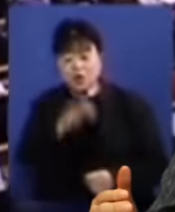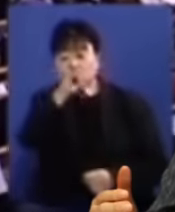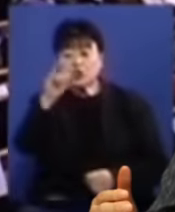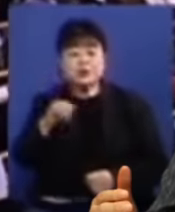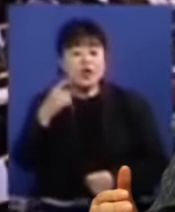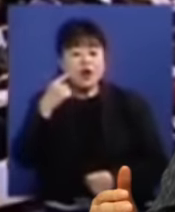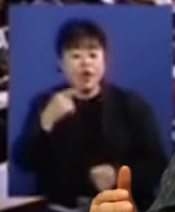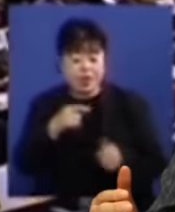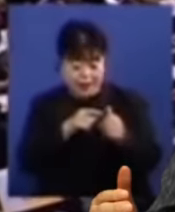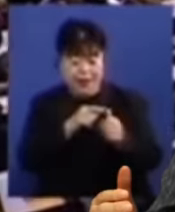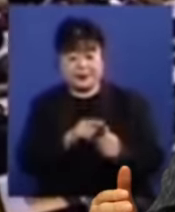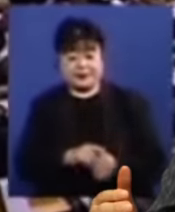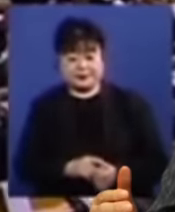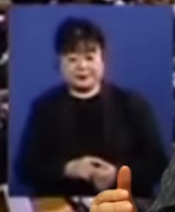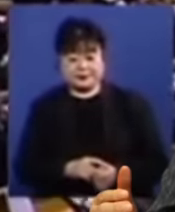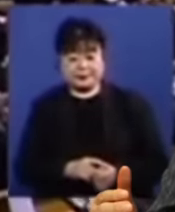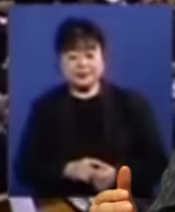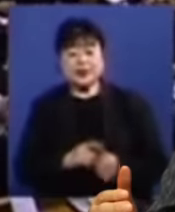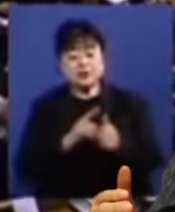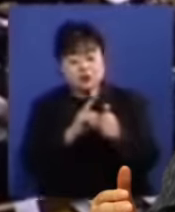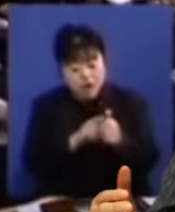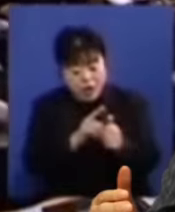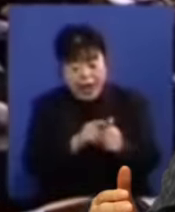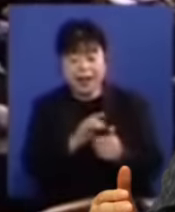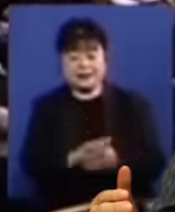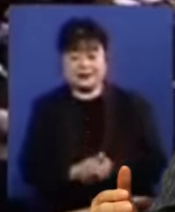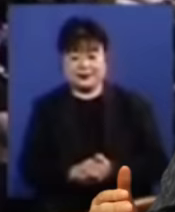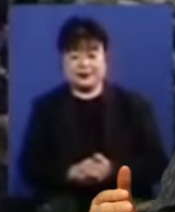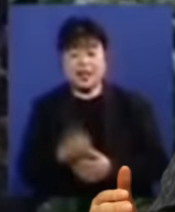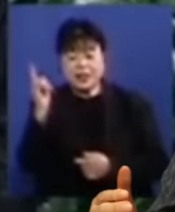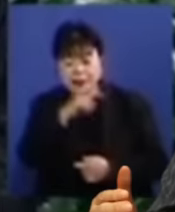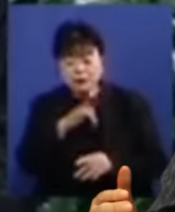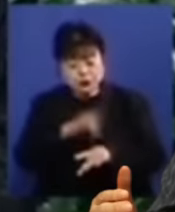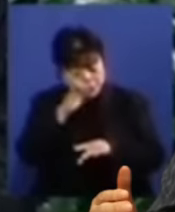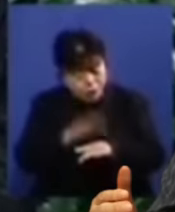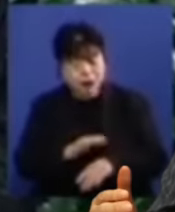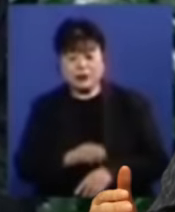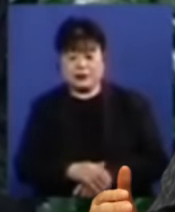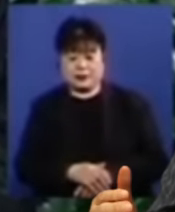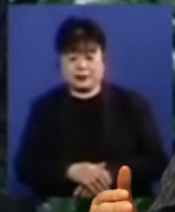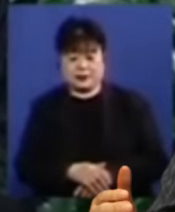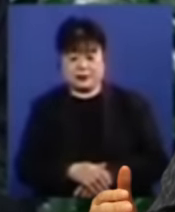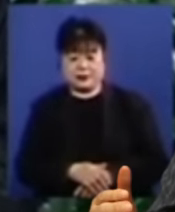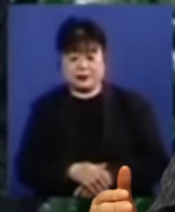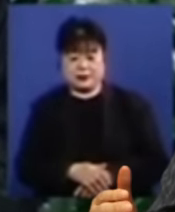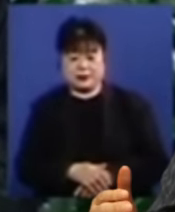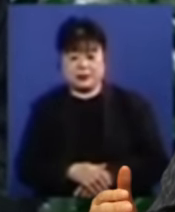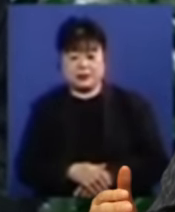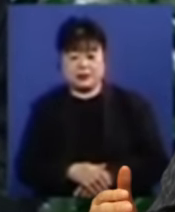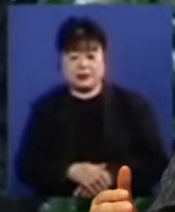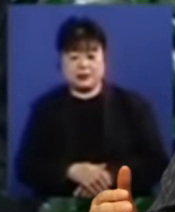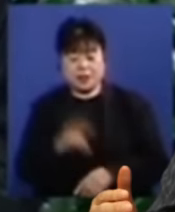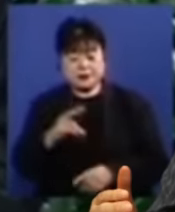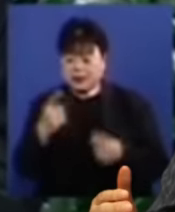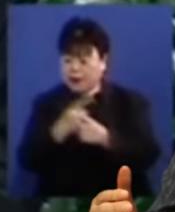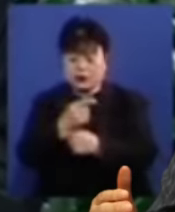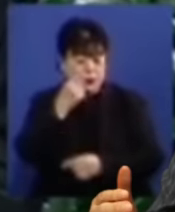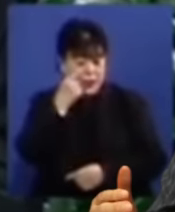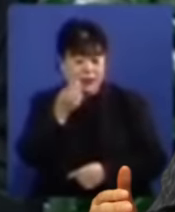뮬러를 만나서 뮬러야 나쁜 버릇은 단번에 고쳐지진